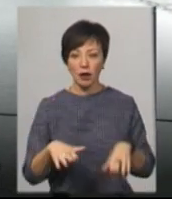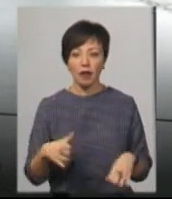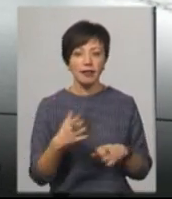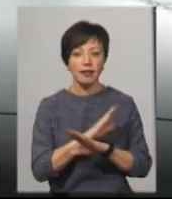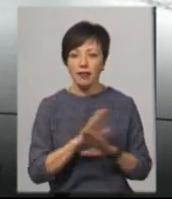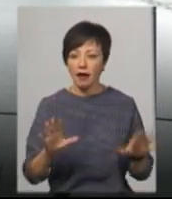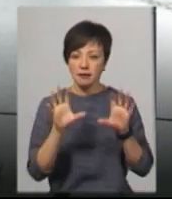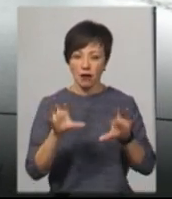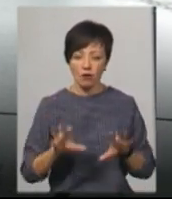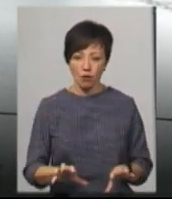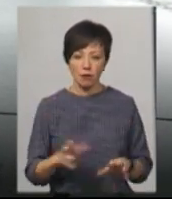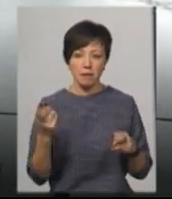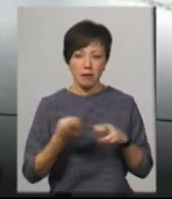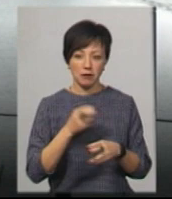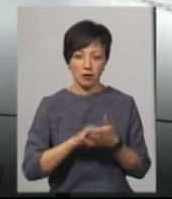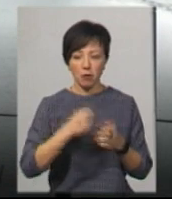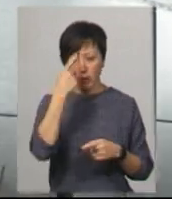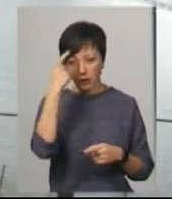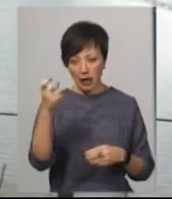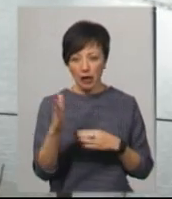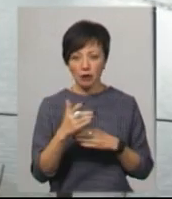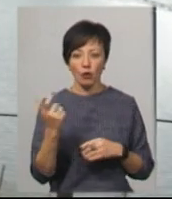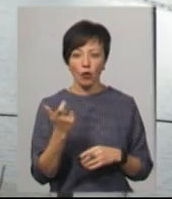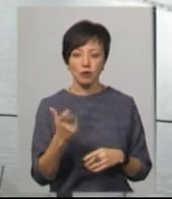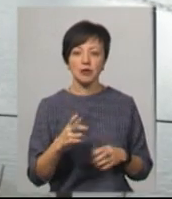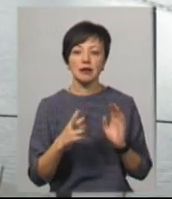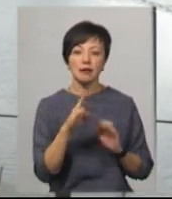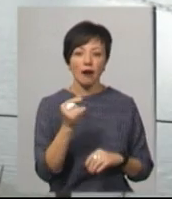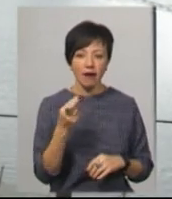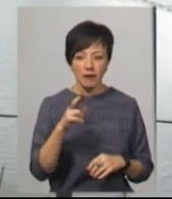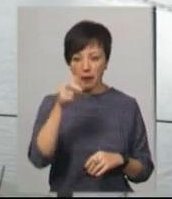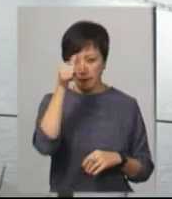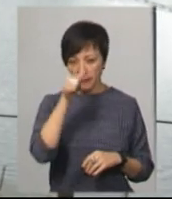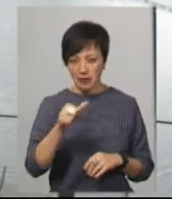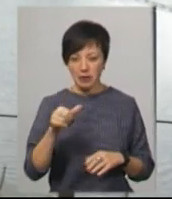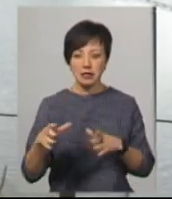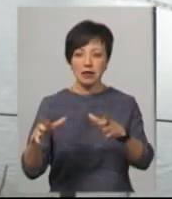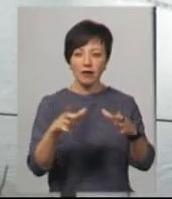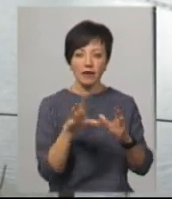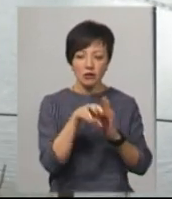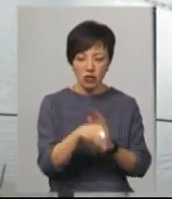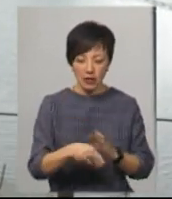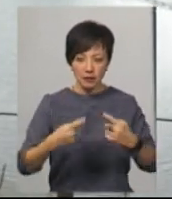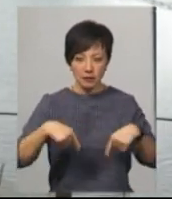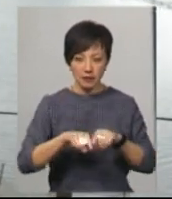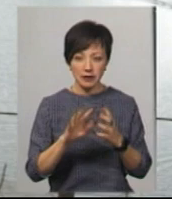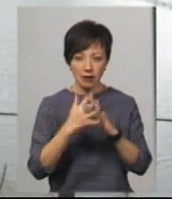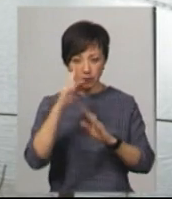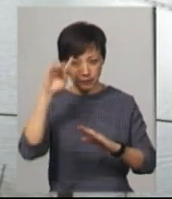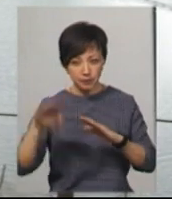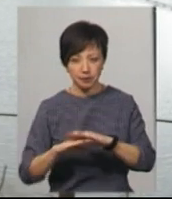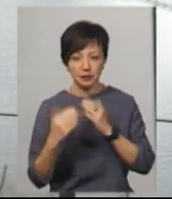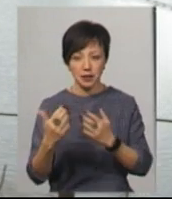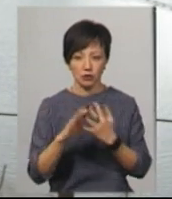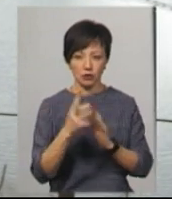підстав на цього. Я попереджено було, що з 7 травня місяця ставки війшли в межі населеного пункту. Вони підчиняються громаді Гриценківської